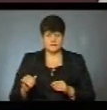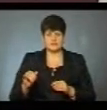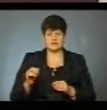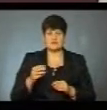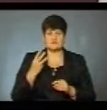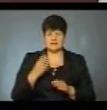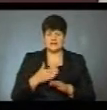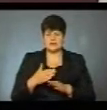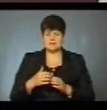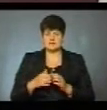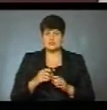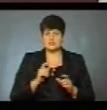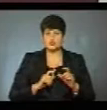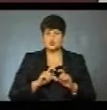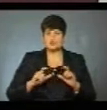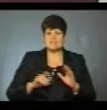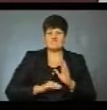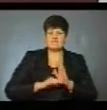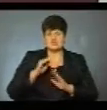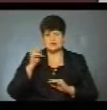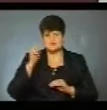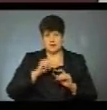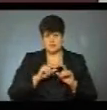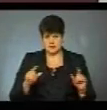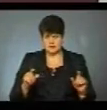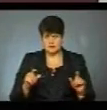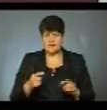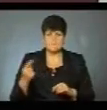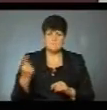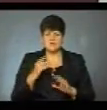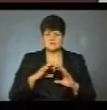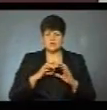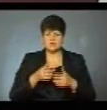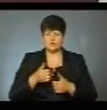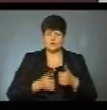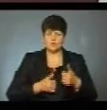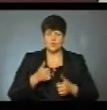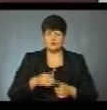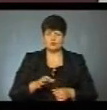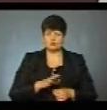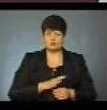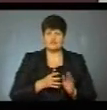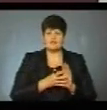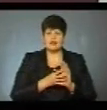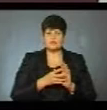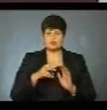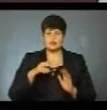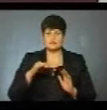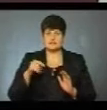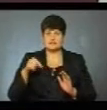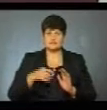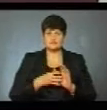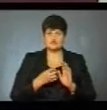3 етапи серед студентів вищих навчальних закладів. Перший міжнародний конкурс імені Петра Яцика відбувся 9